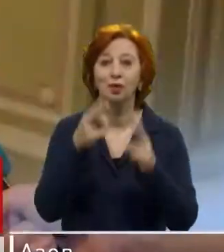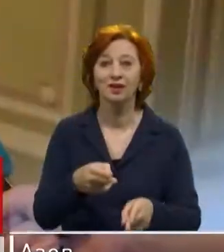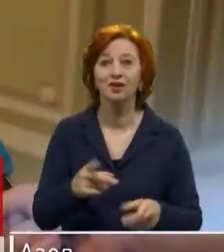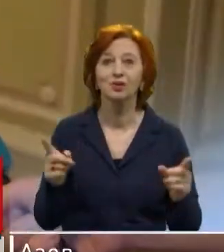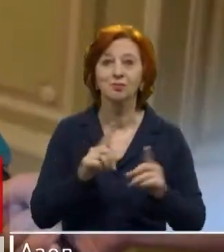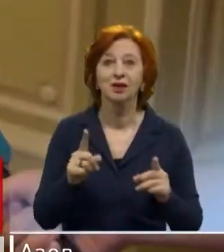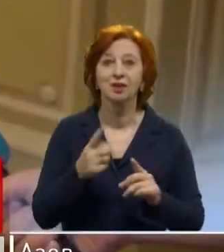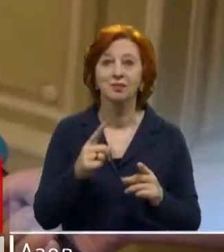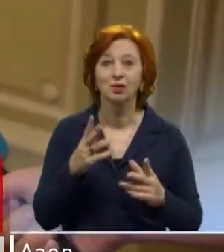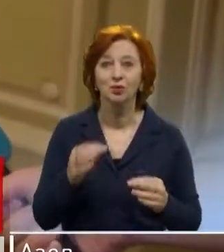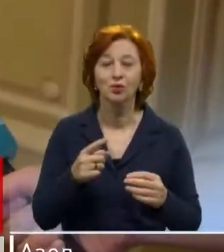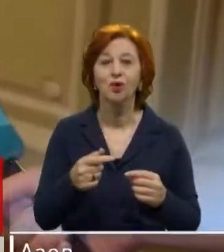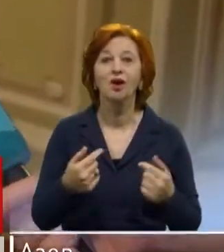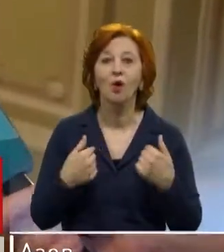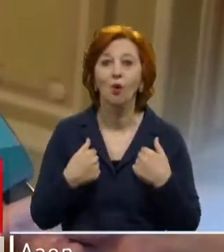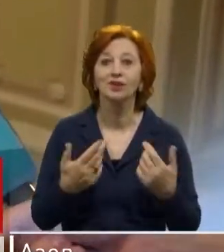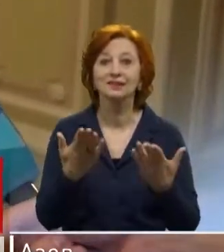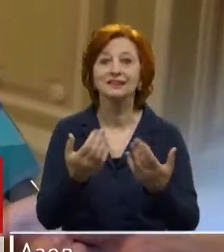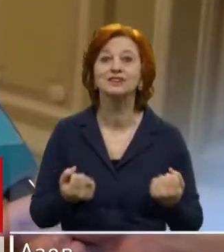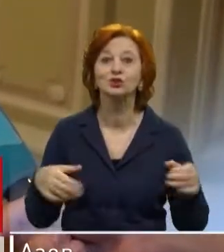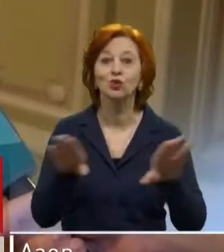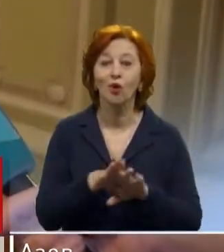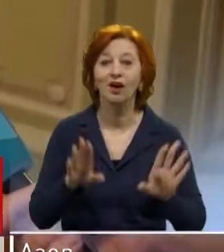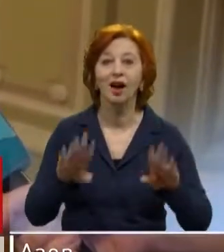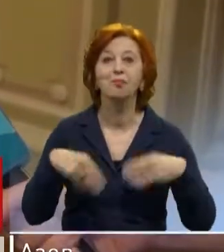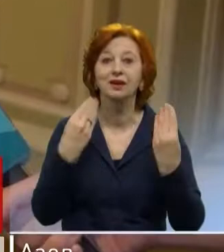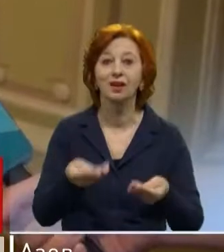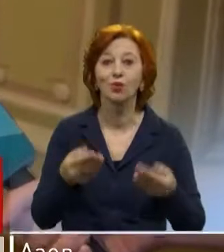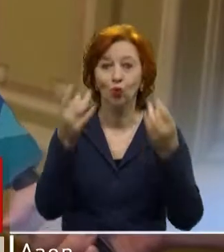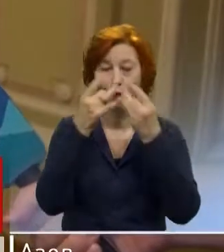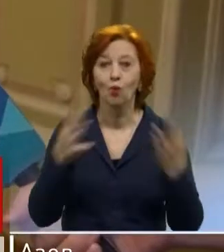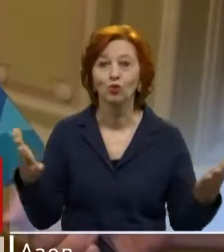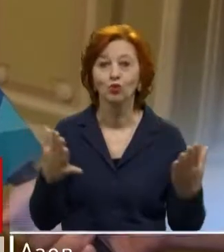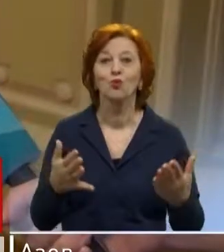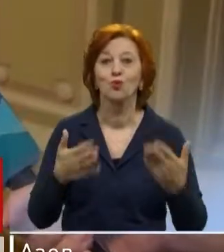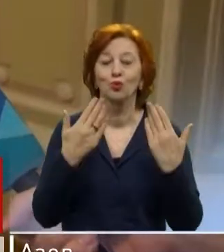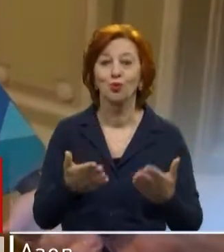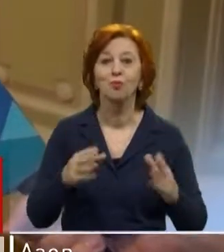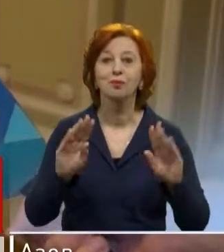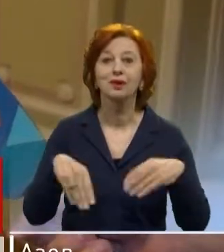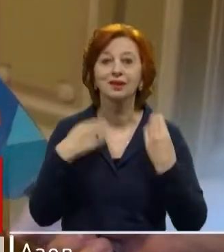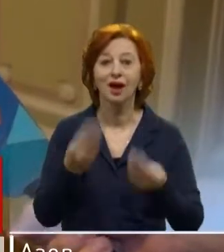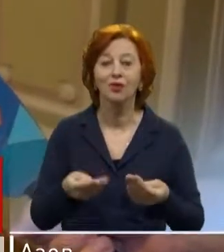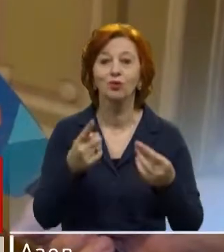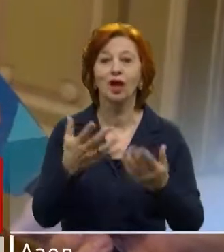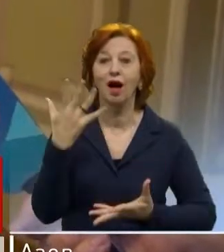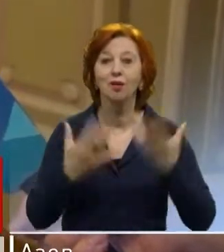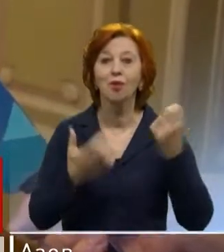что... Ну, настолько передают культуру, настолько передают вообще вот